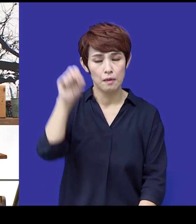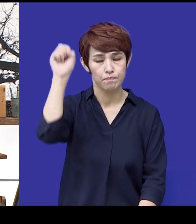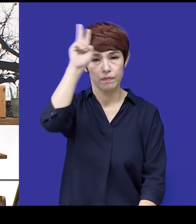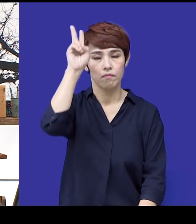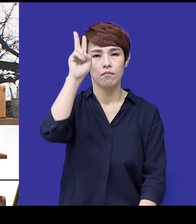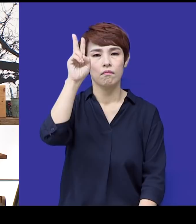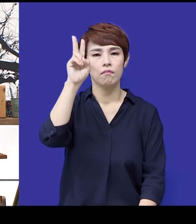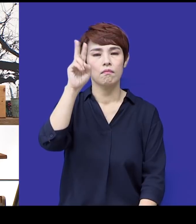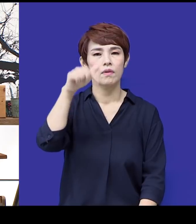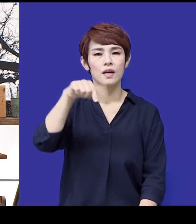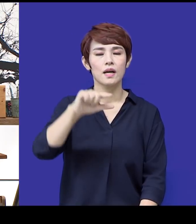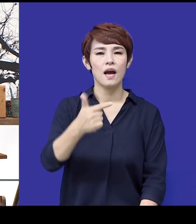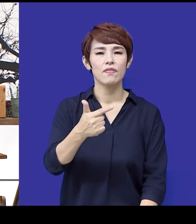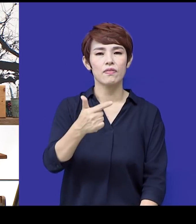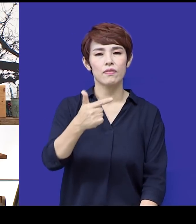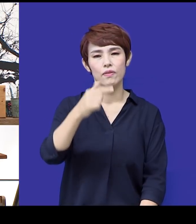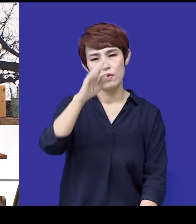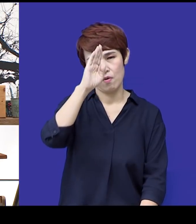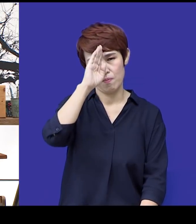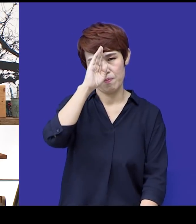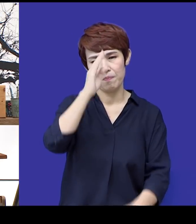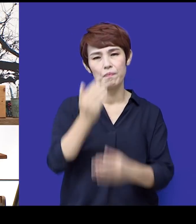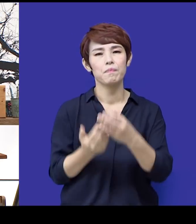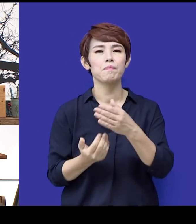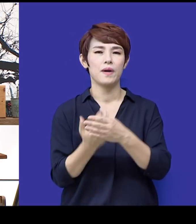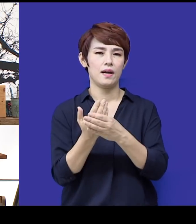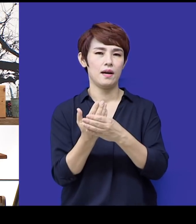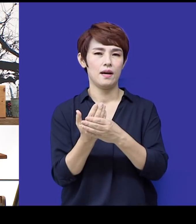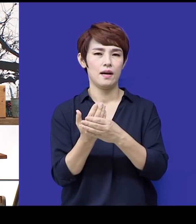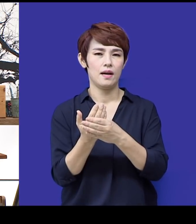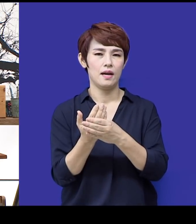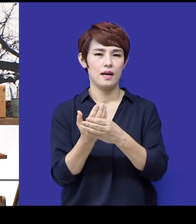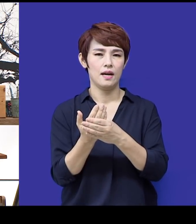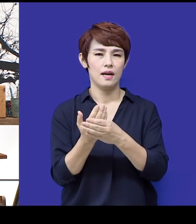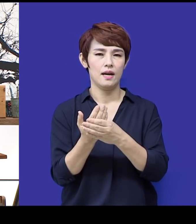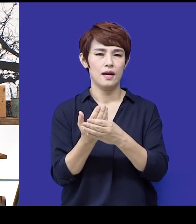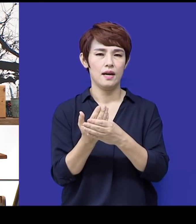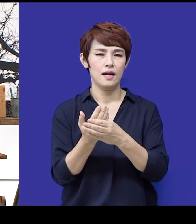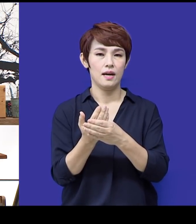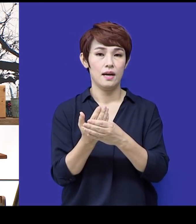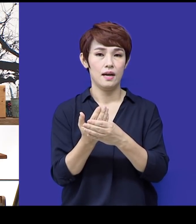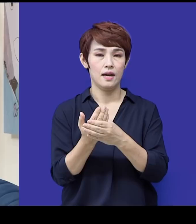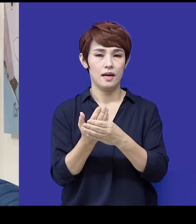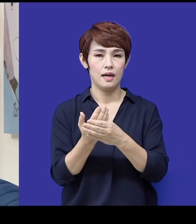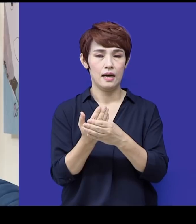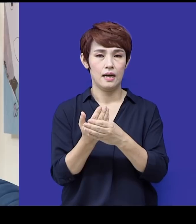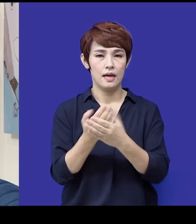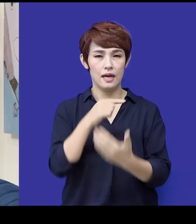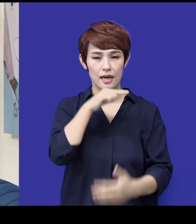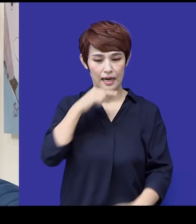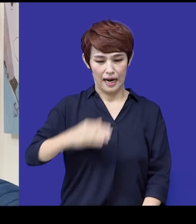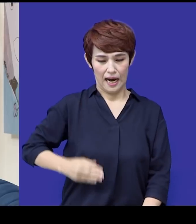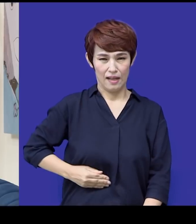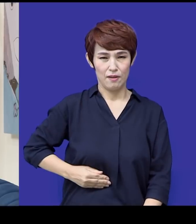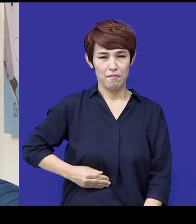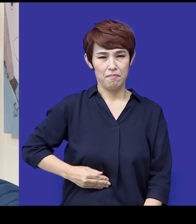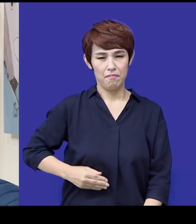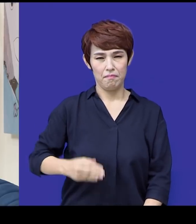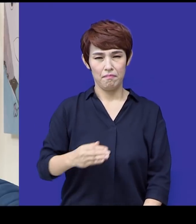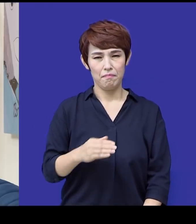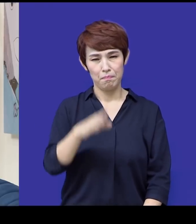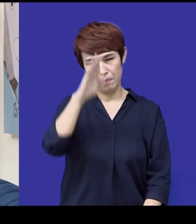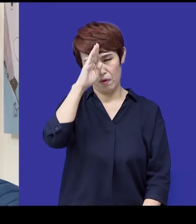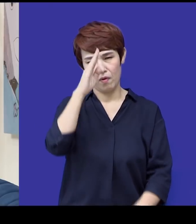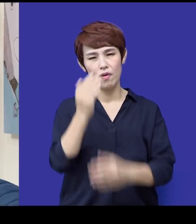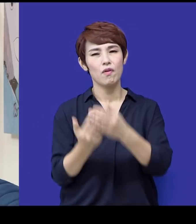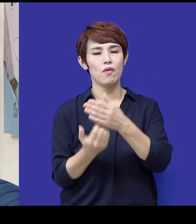됐죠. 관념이요? 간염. 간염이요? 예. 피부과 그 피부 조직 검사를 해야 되는데